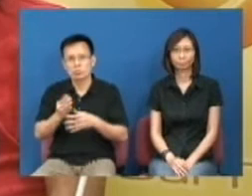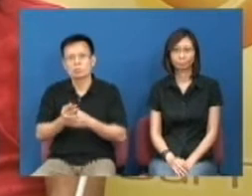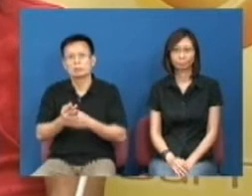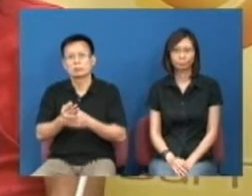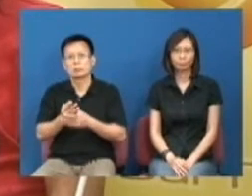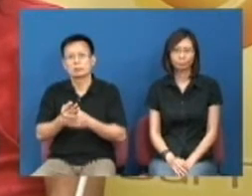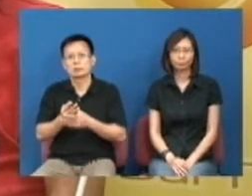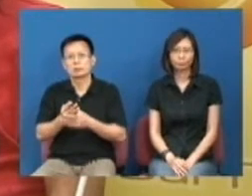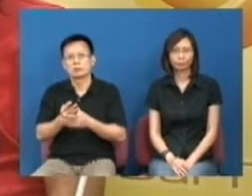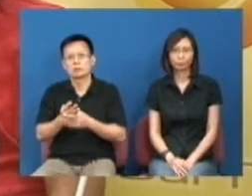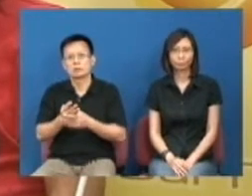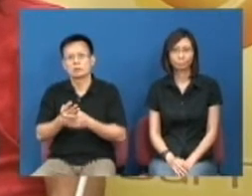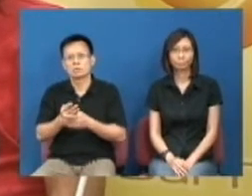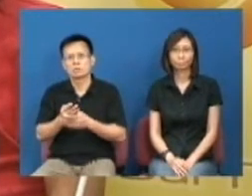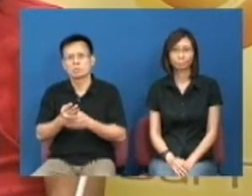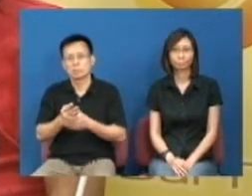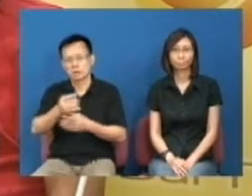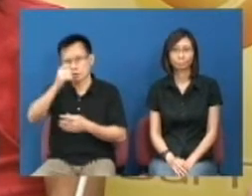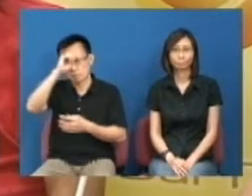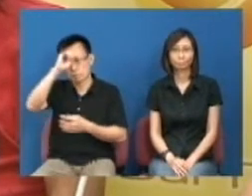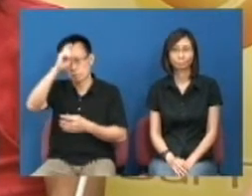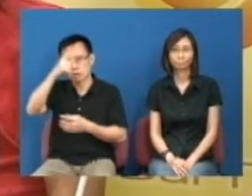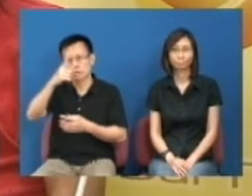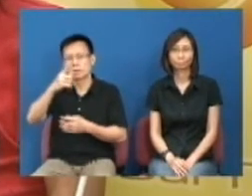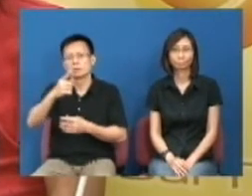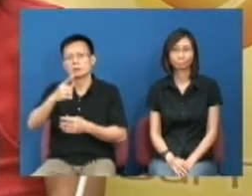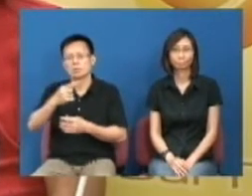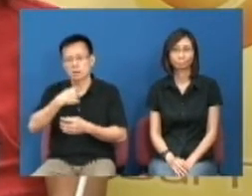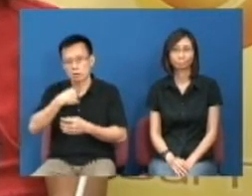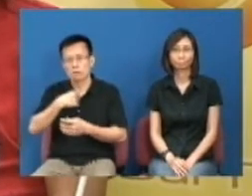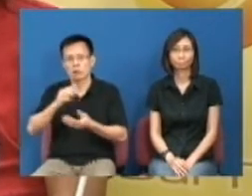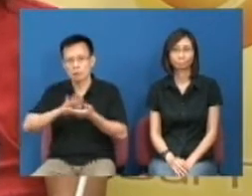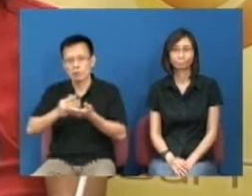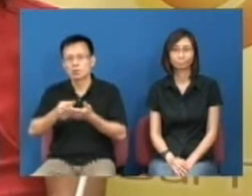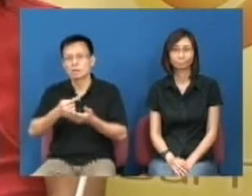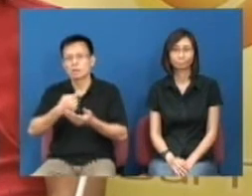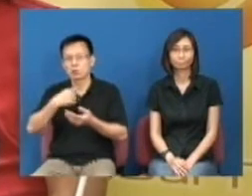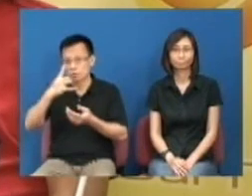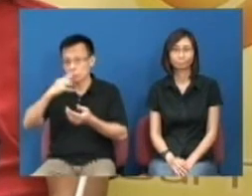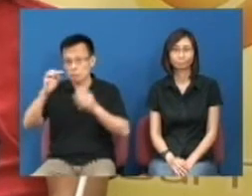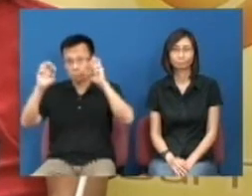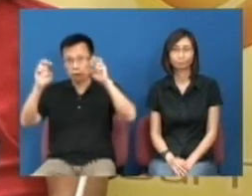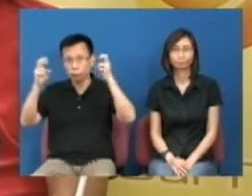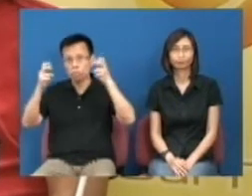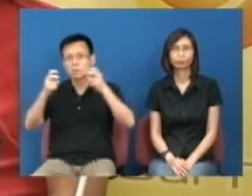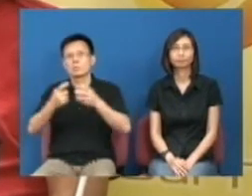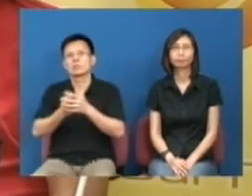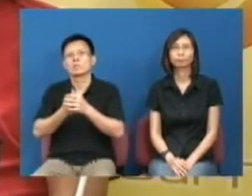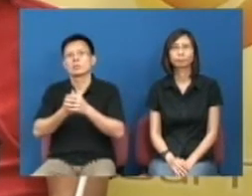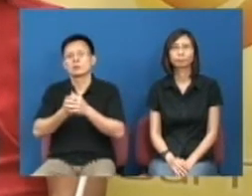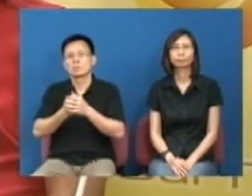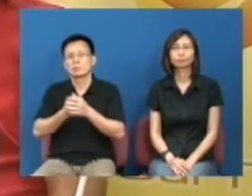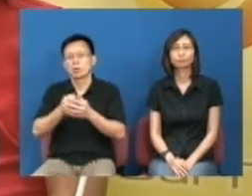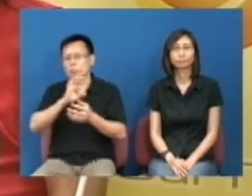即係悼念固然係重要啊，但係你冇新嘅主題就其實係會悶啲咯。